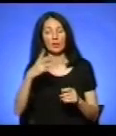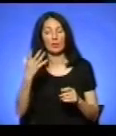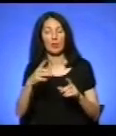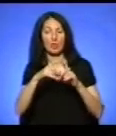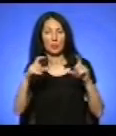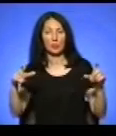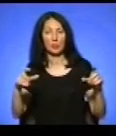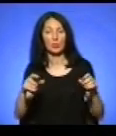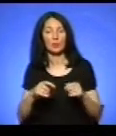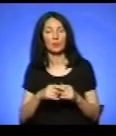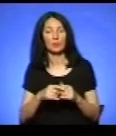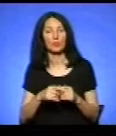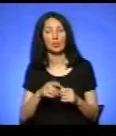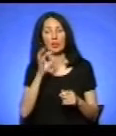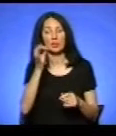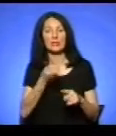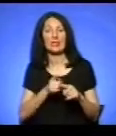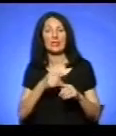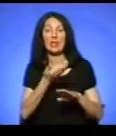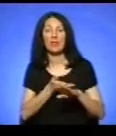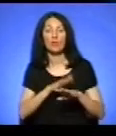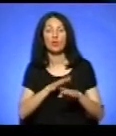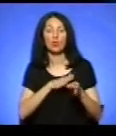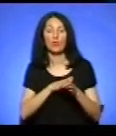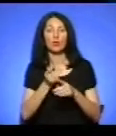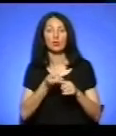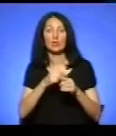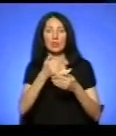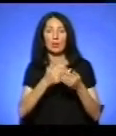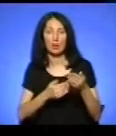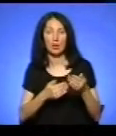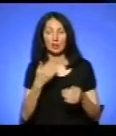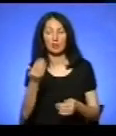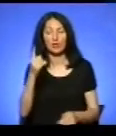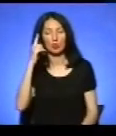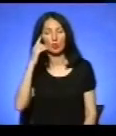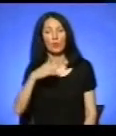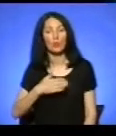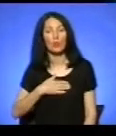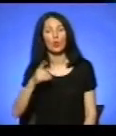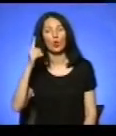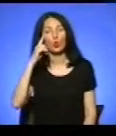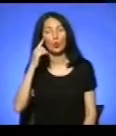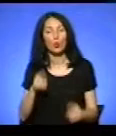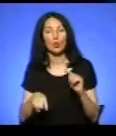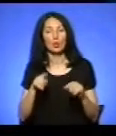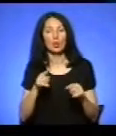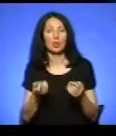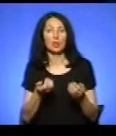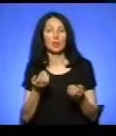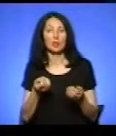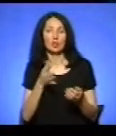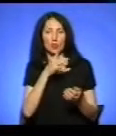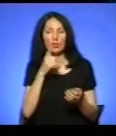що вони А це важко виконати цей весь перелік, на вашу думку? На мою думку, дещо воно в часі